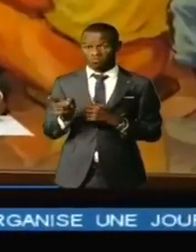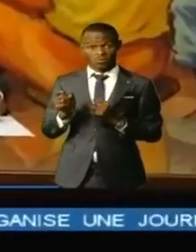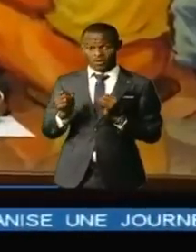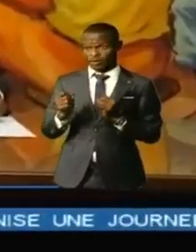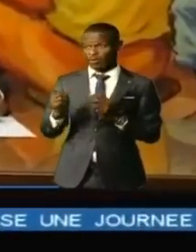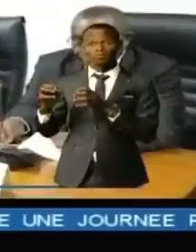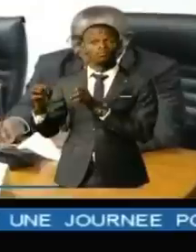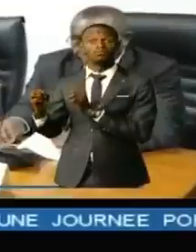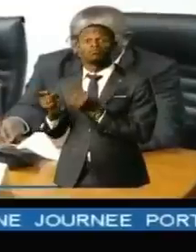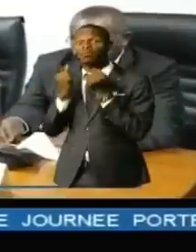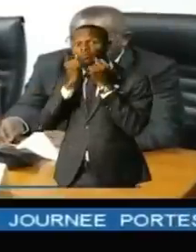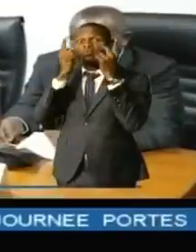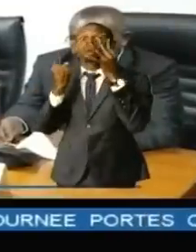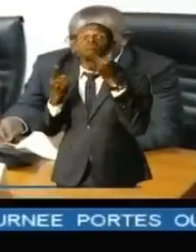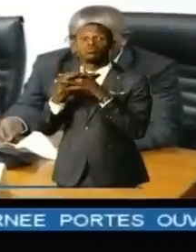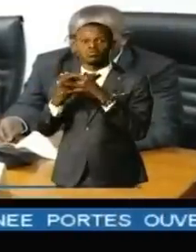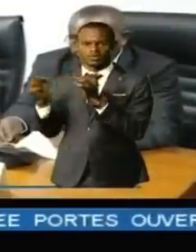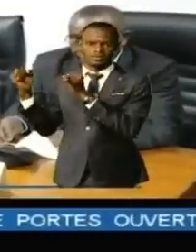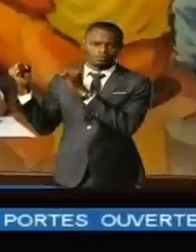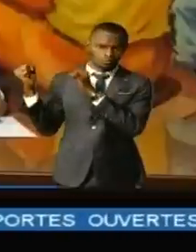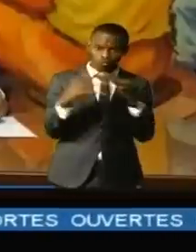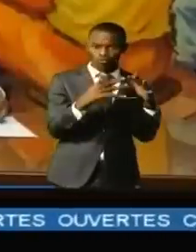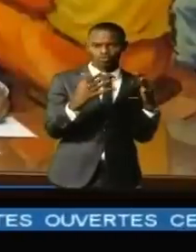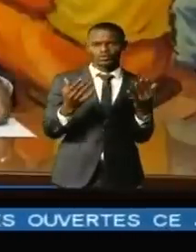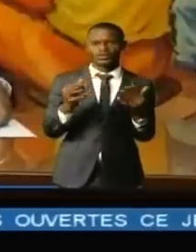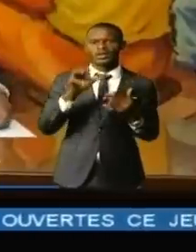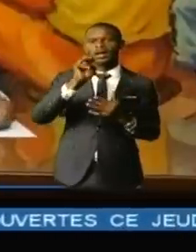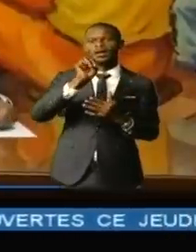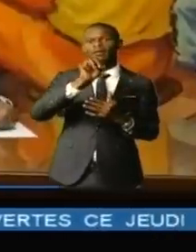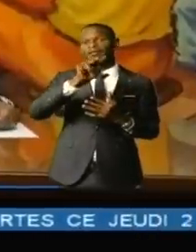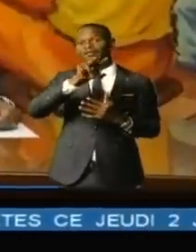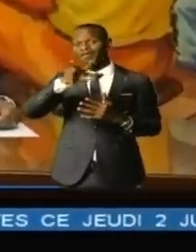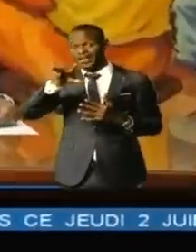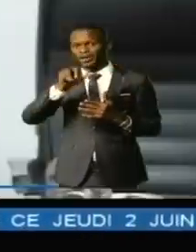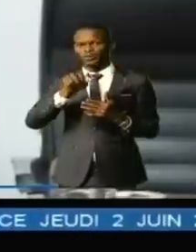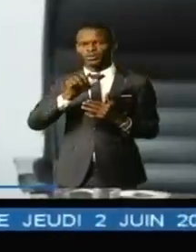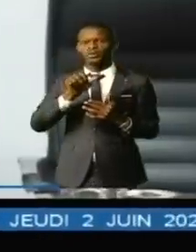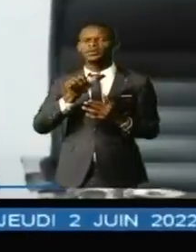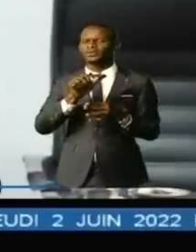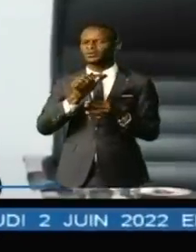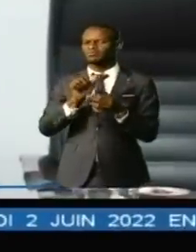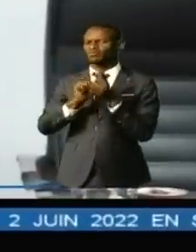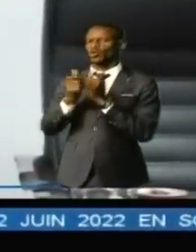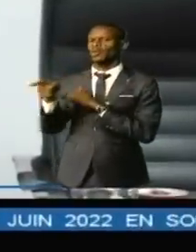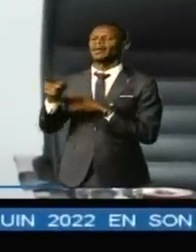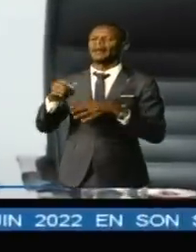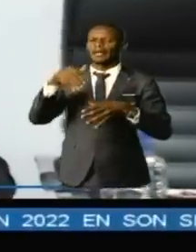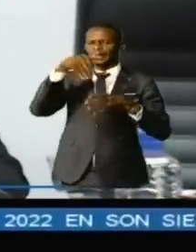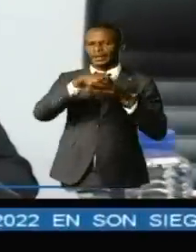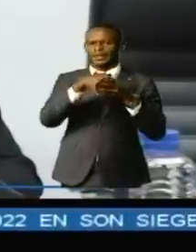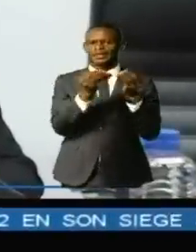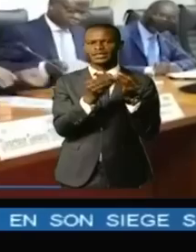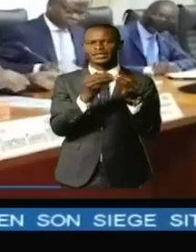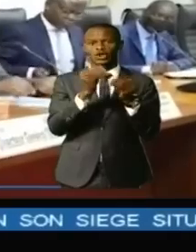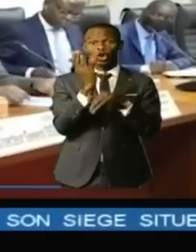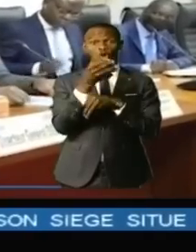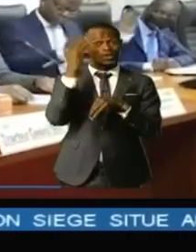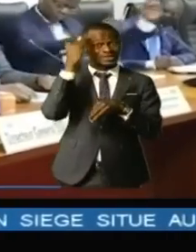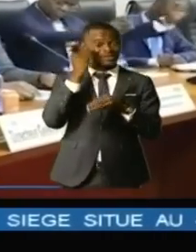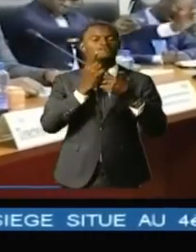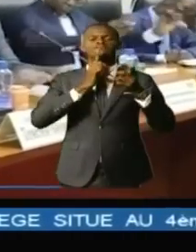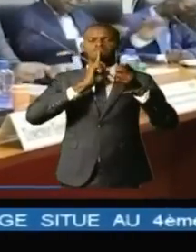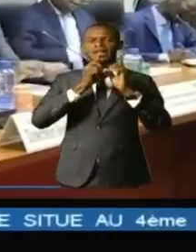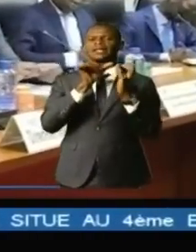a été aussi évoquée à la réunion présidée par les premiers ministres. À l'issue de cette rencontre, les porte-paroles du gouvernement ont souligné que